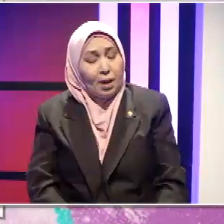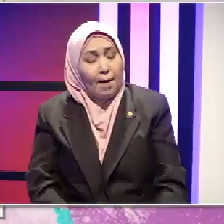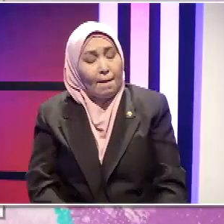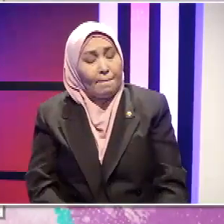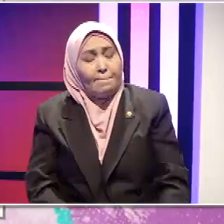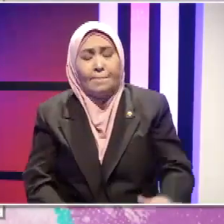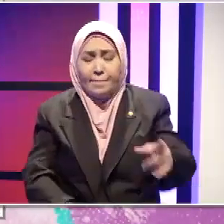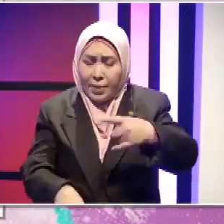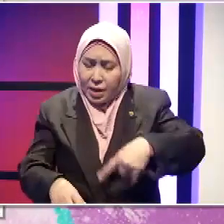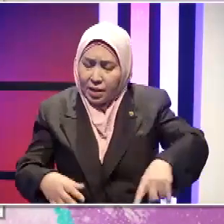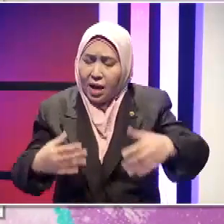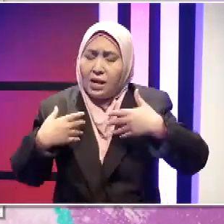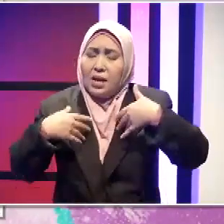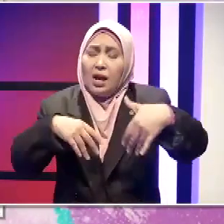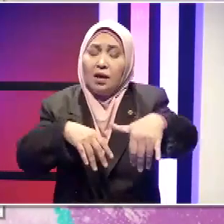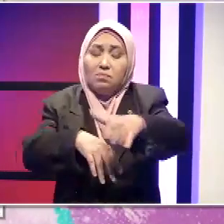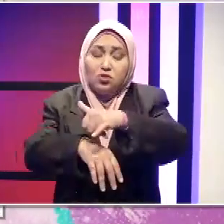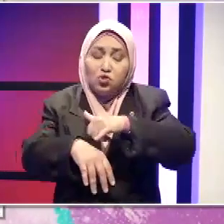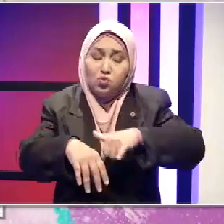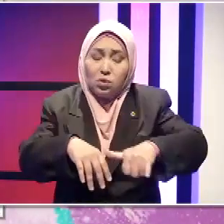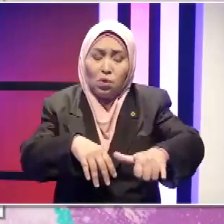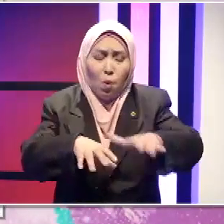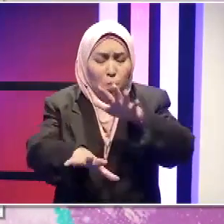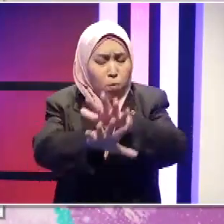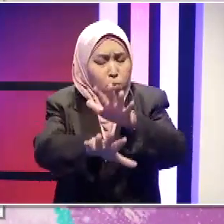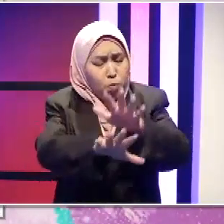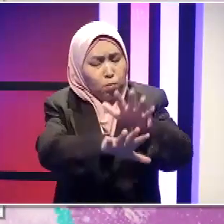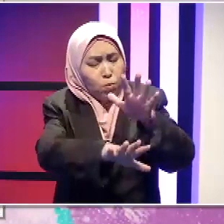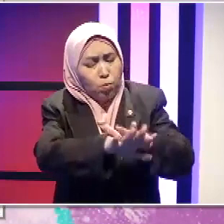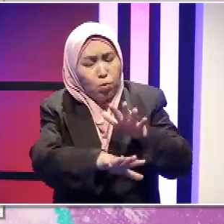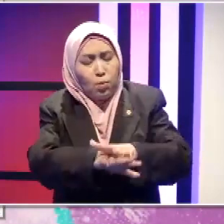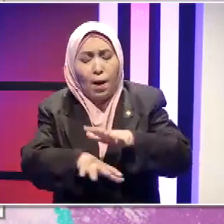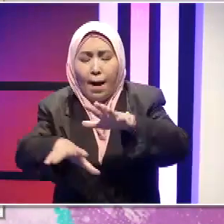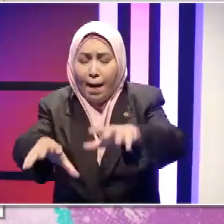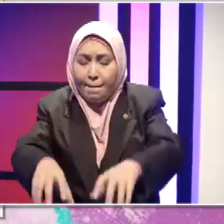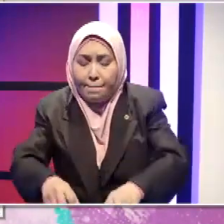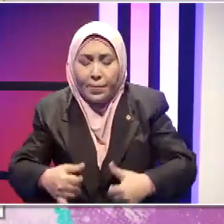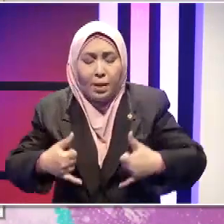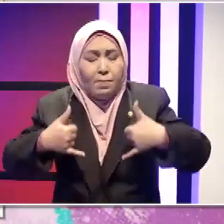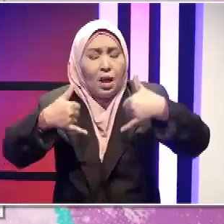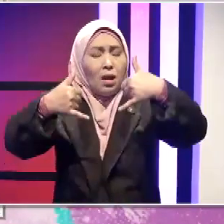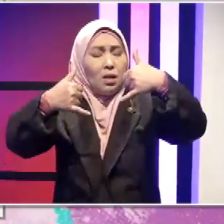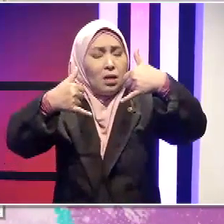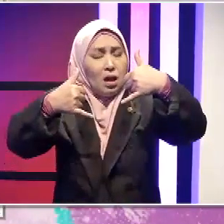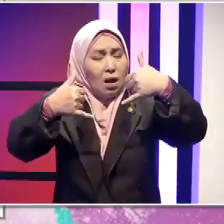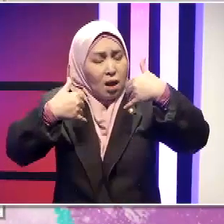Oh iya channel jaune pihak as selalau